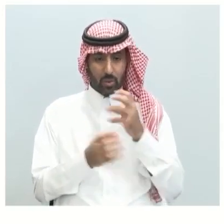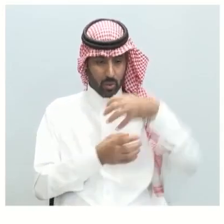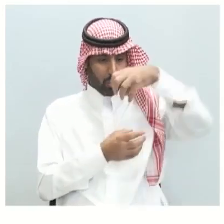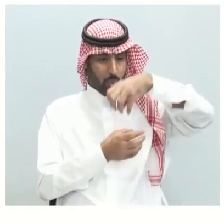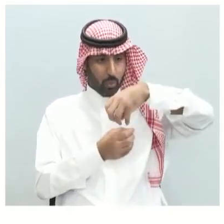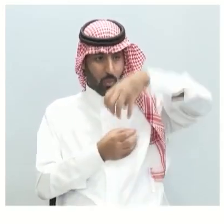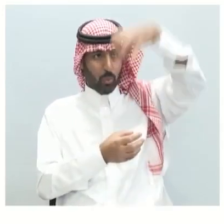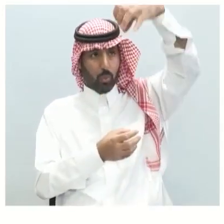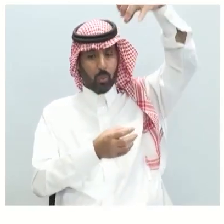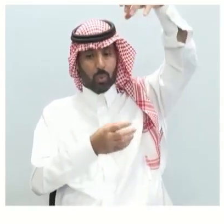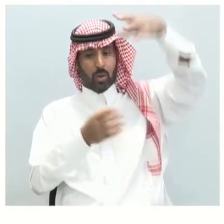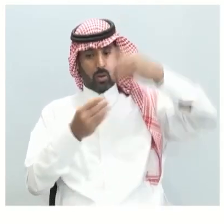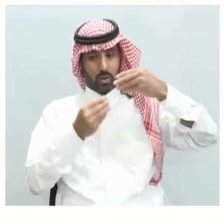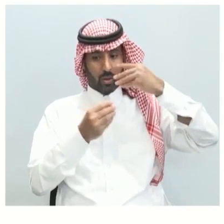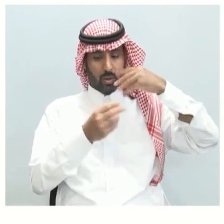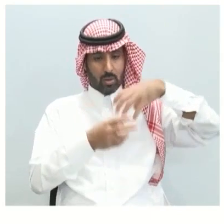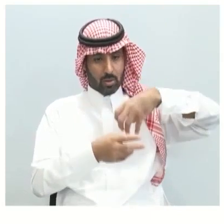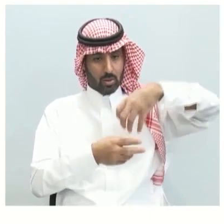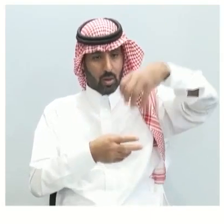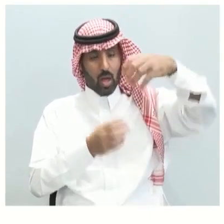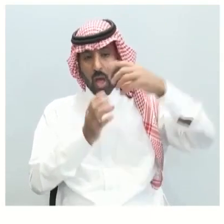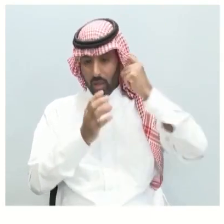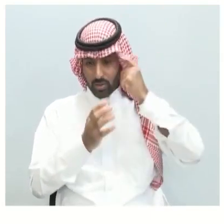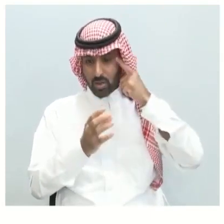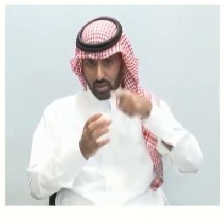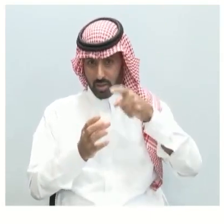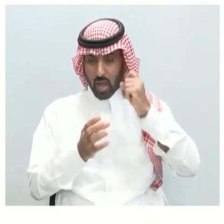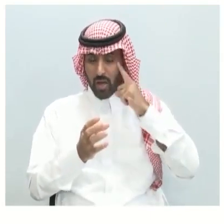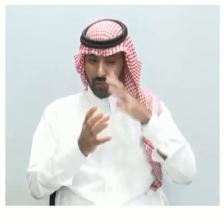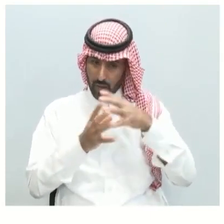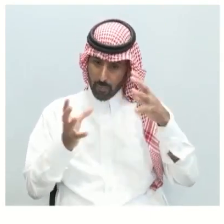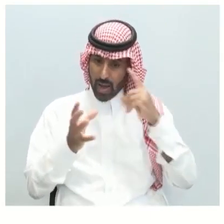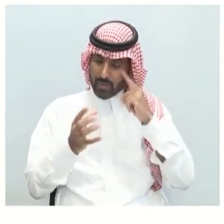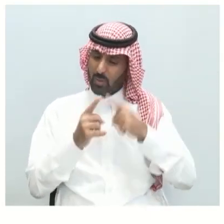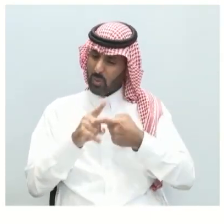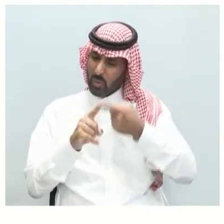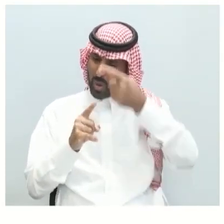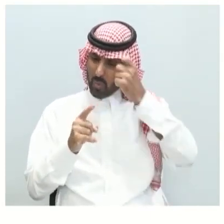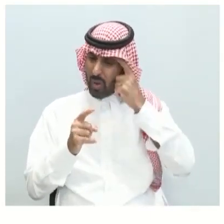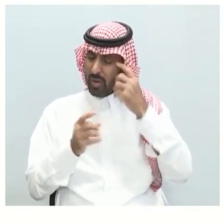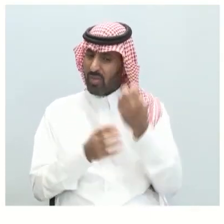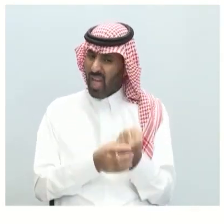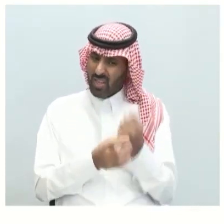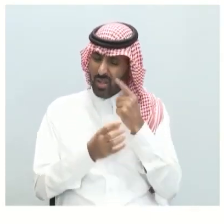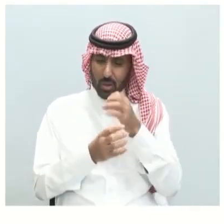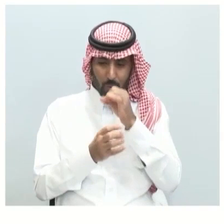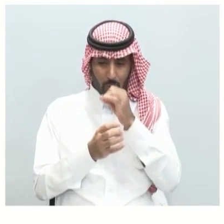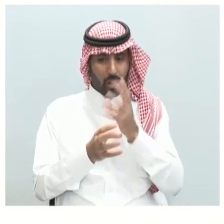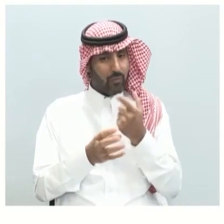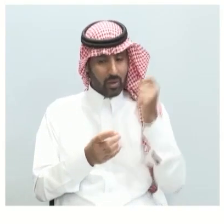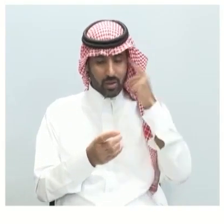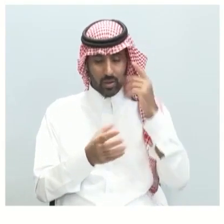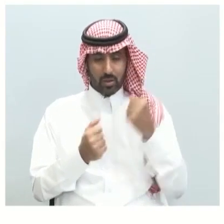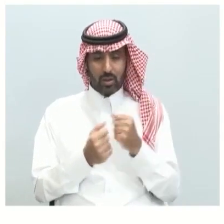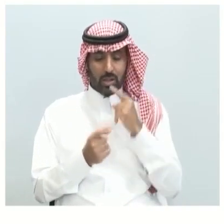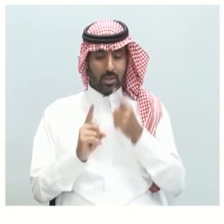طقس ال الغلاف الجوي وانت تعرف كلا من حجمه الابتدائي ودرجه حرارته وضغط الهوا ف ما المعلومات الت تحتاج اليها لحساب